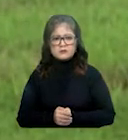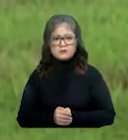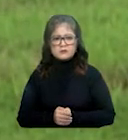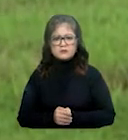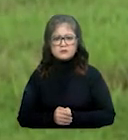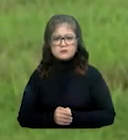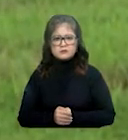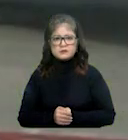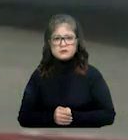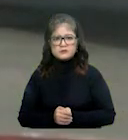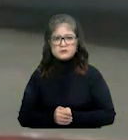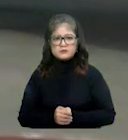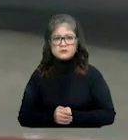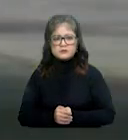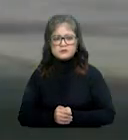Seluruh badan dan mesin produk.